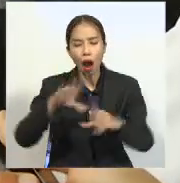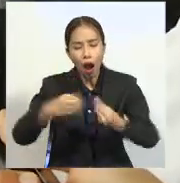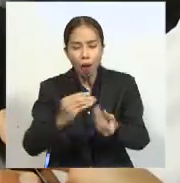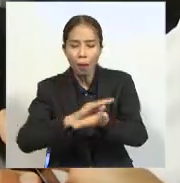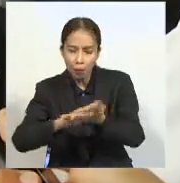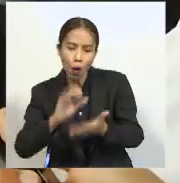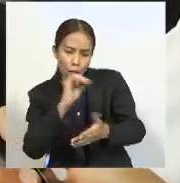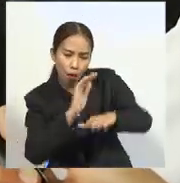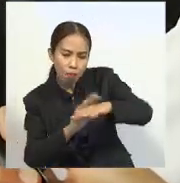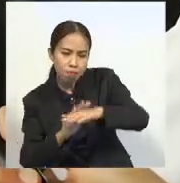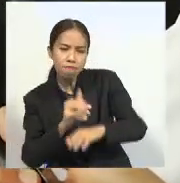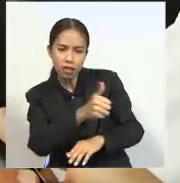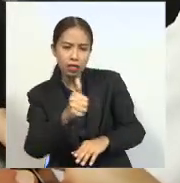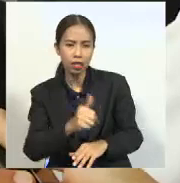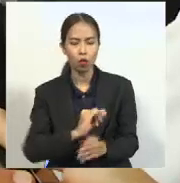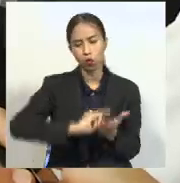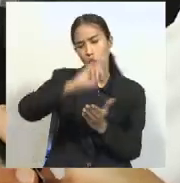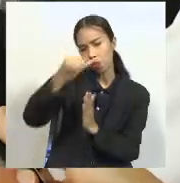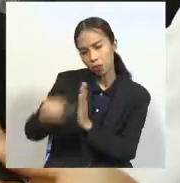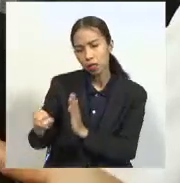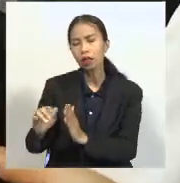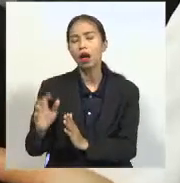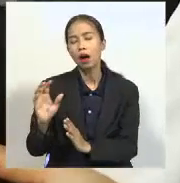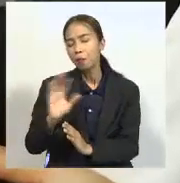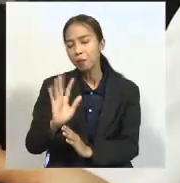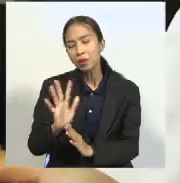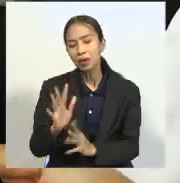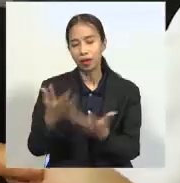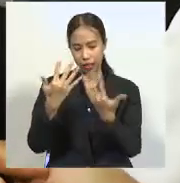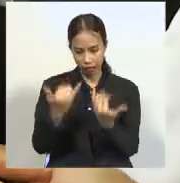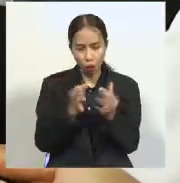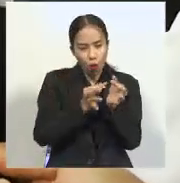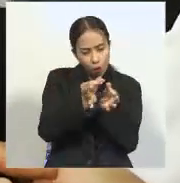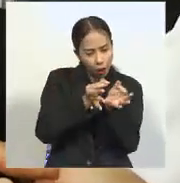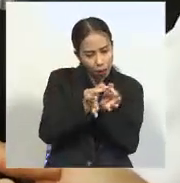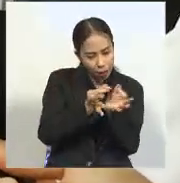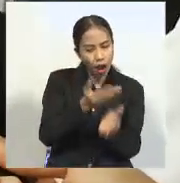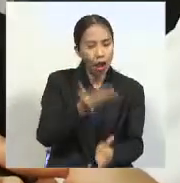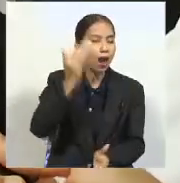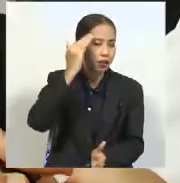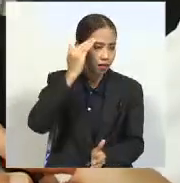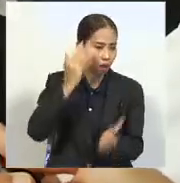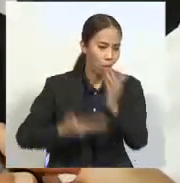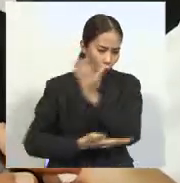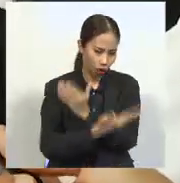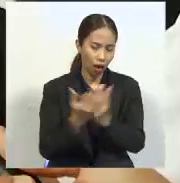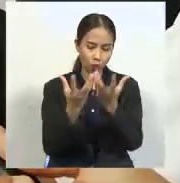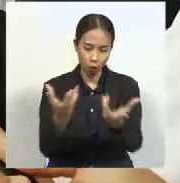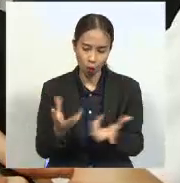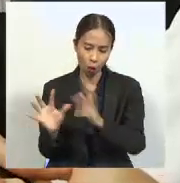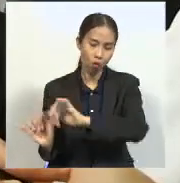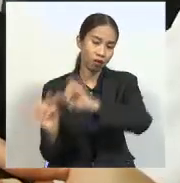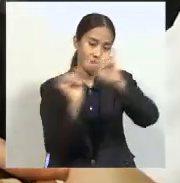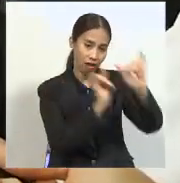ไม่มีใครผิดใครถูกหรอกเพียงแต่เขาอาจจะไม่ทราบไม่รู้ก็ชี้แจงให้เขานะครับแล้วให้โอกาสดูเขาจะขนย้าย